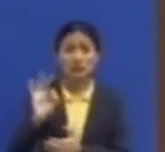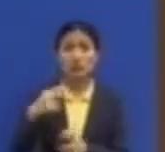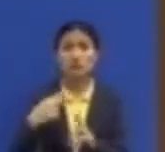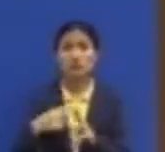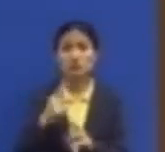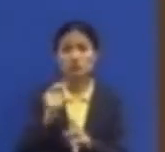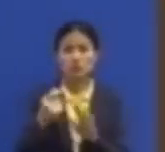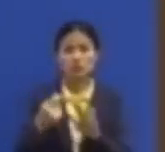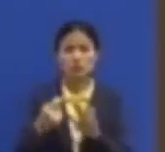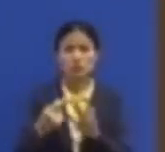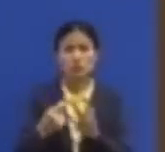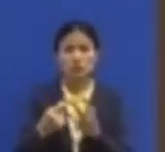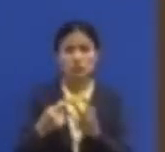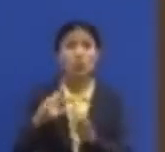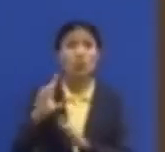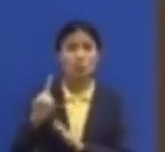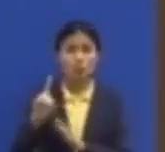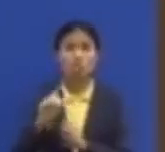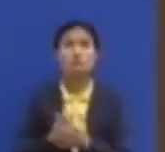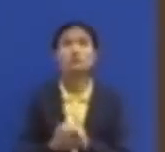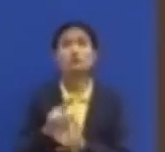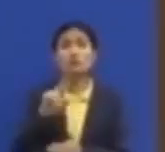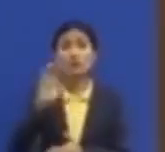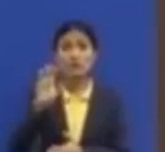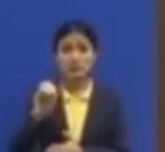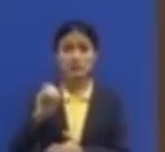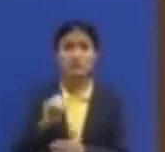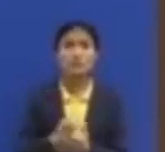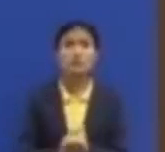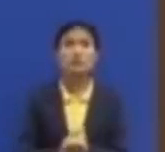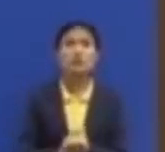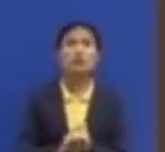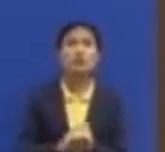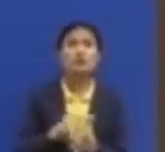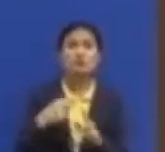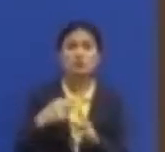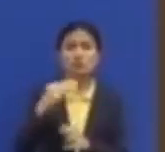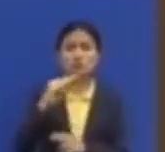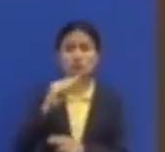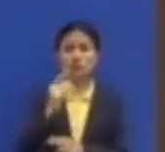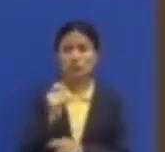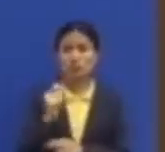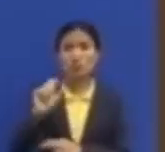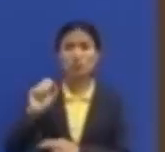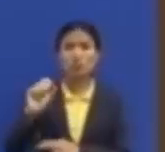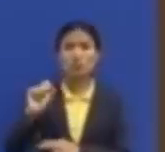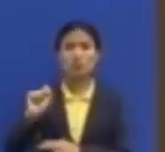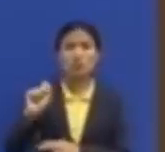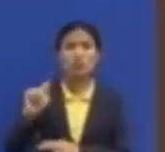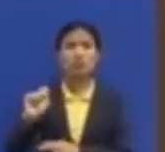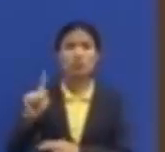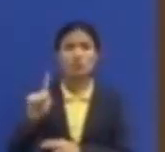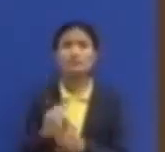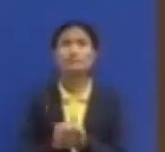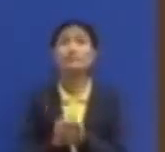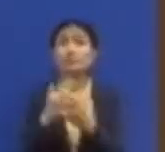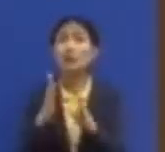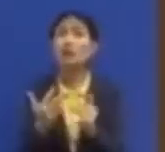น250พลตรีโอสถภาวิไลทั้งนี้ตั้งแต่บัด